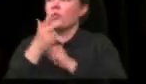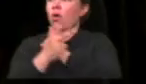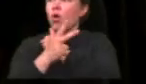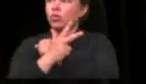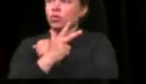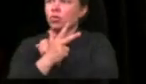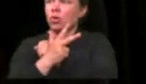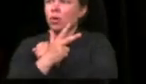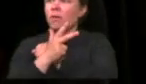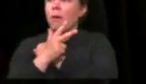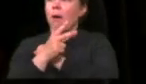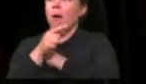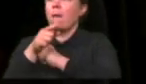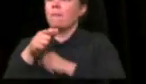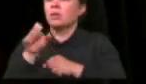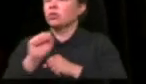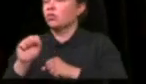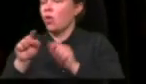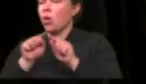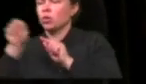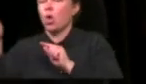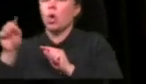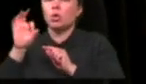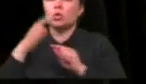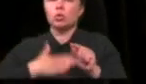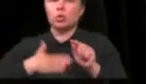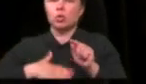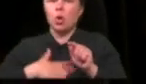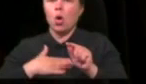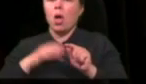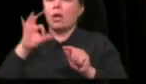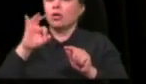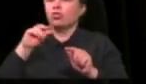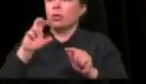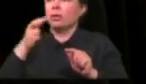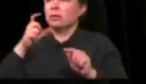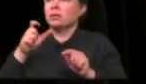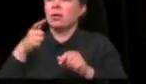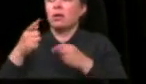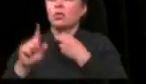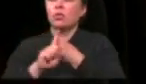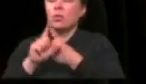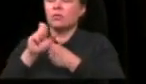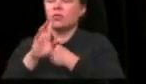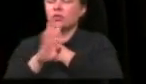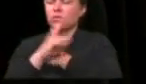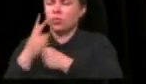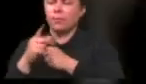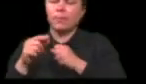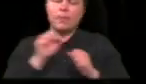285 z Wrocławia i Sobótkę do Świdnicy, linia 292 z Wrocławia